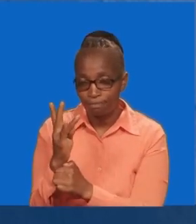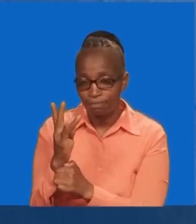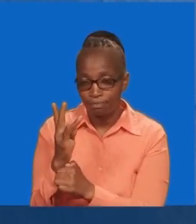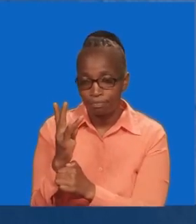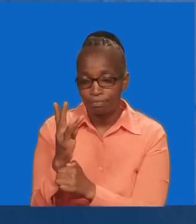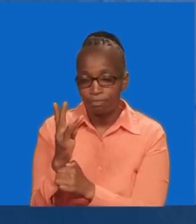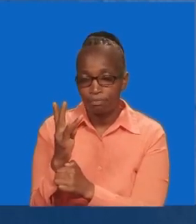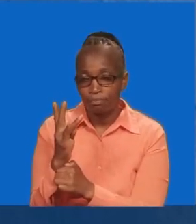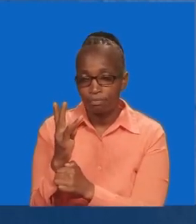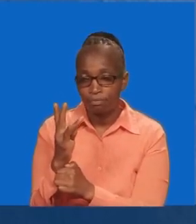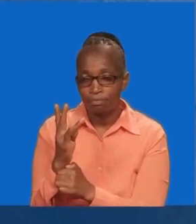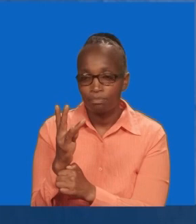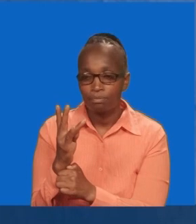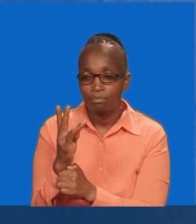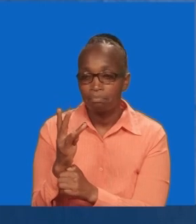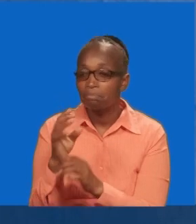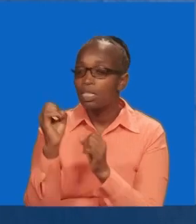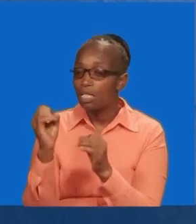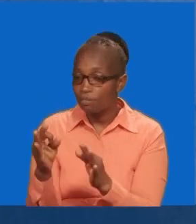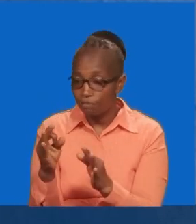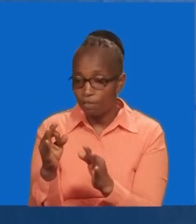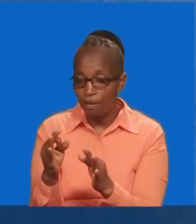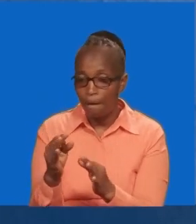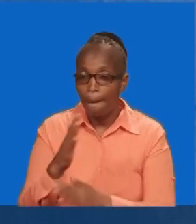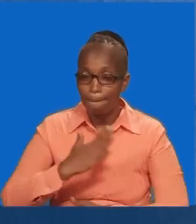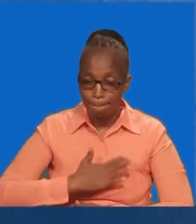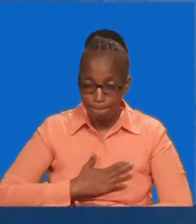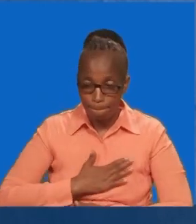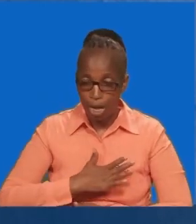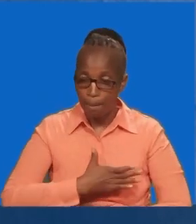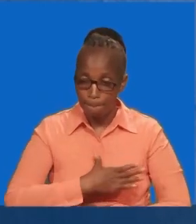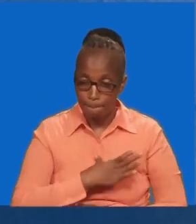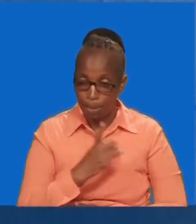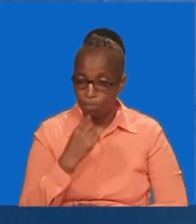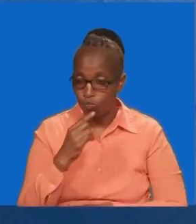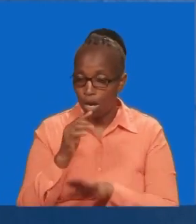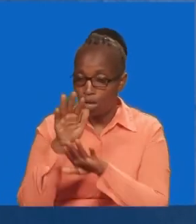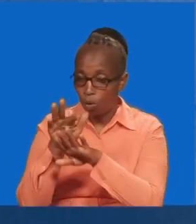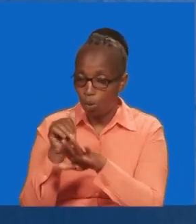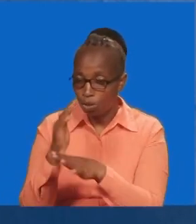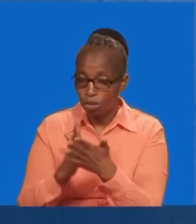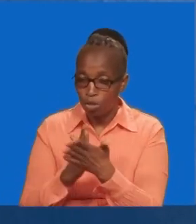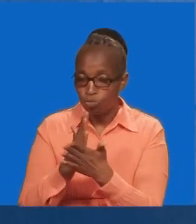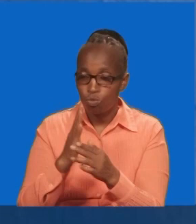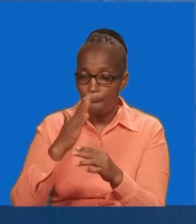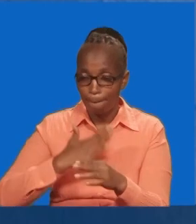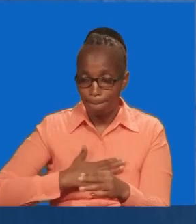14. Vile vile Biblia inasema, ikiwa watu wangu walioitwa kwa jina